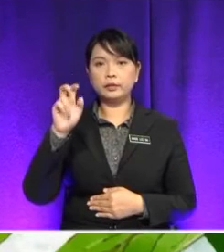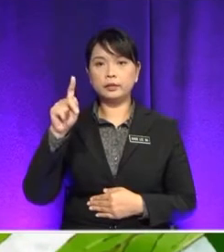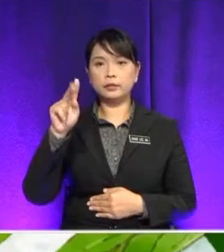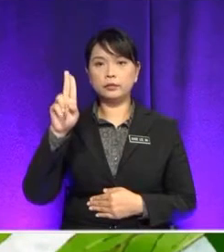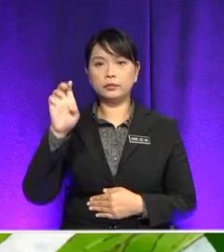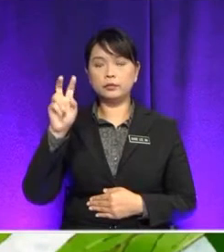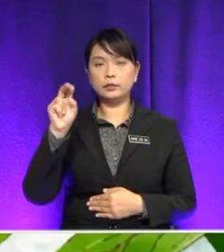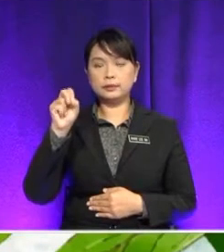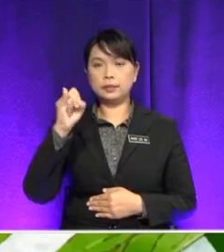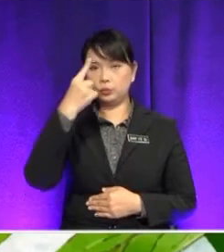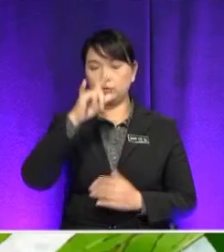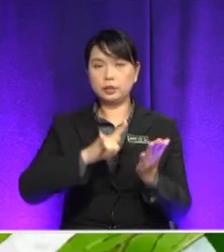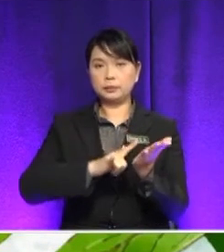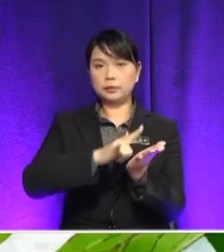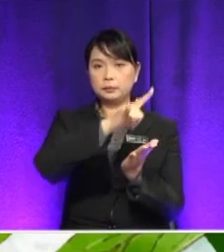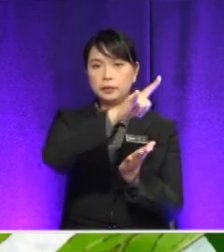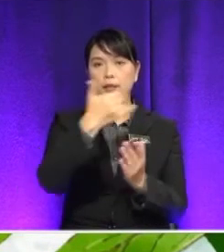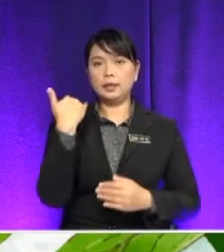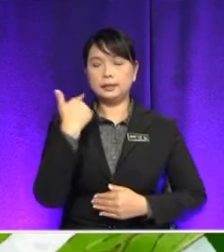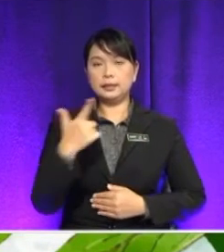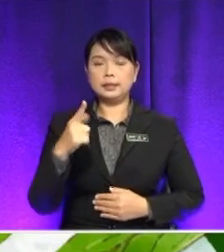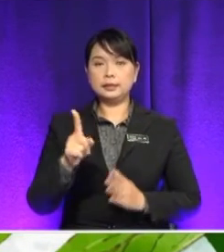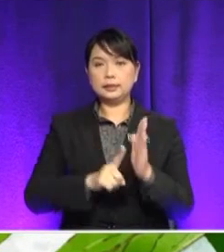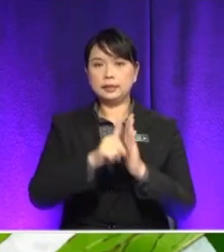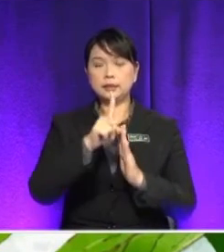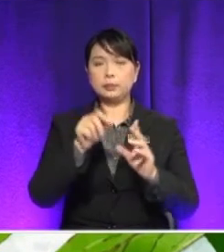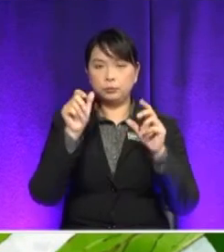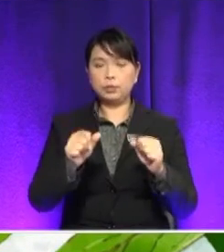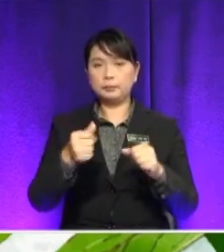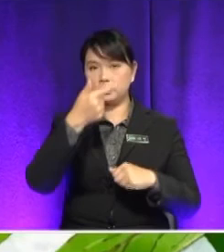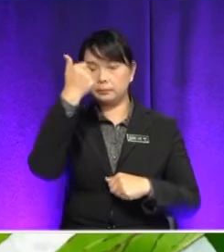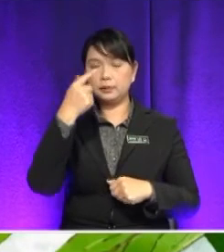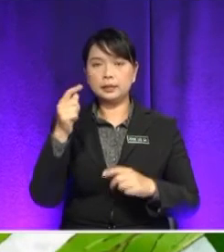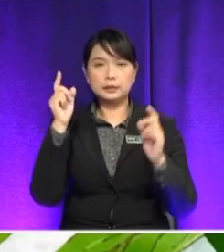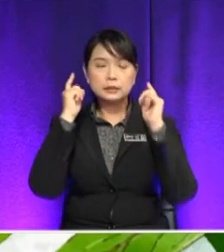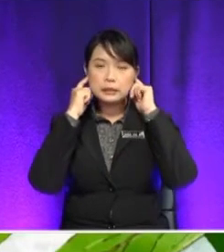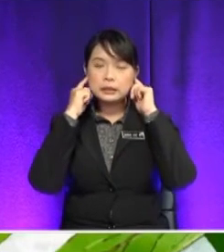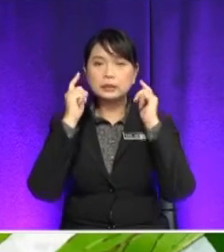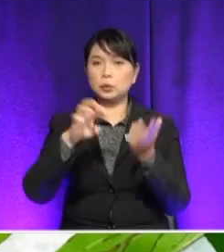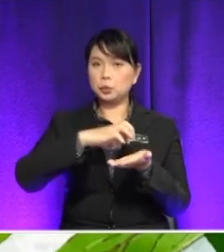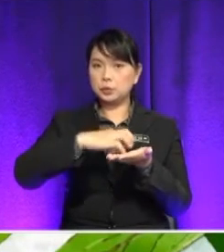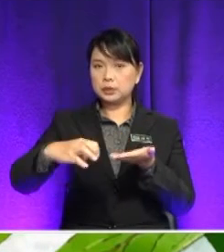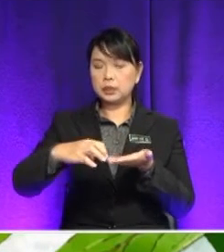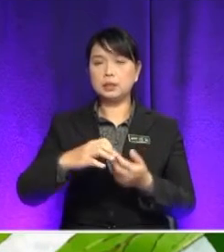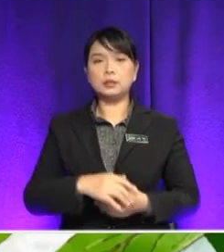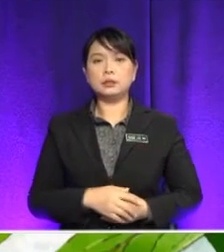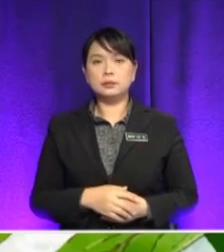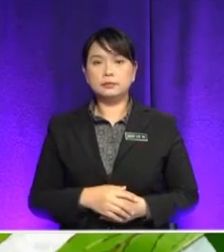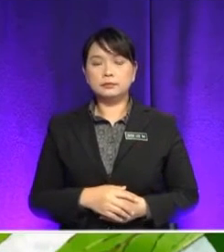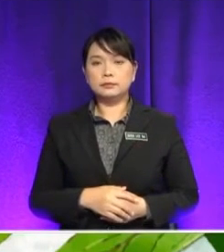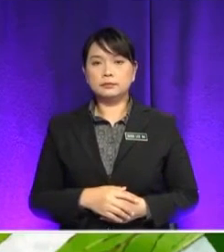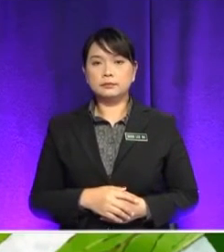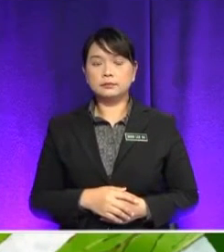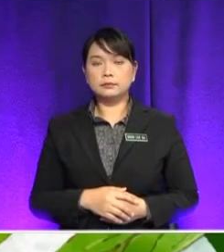bunyi Kab Subang adalah tinggi Kenny boleh menyebabkan Wetan sehingga berkaitan dengan kencang Ndayu merusak casing Ida pendengaran bekerja